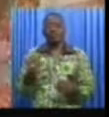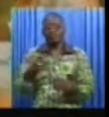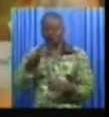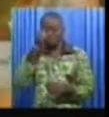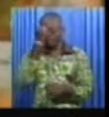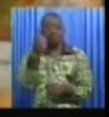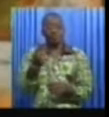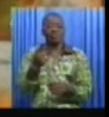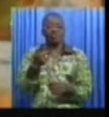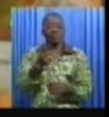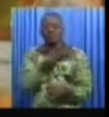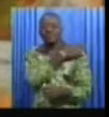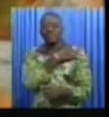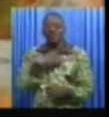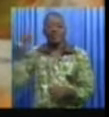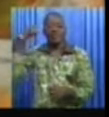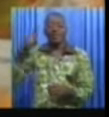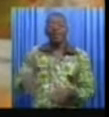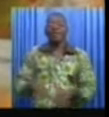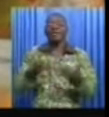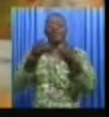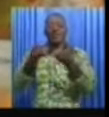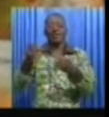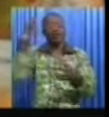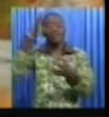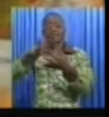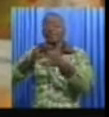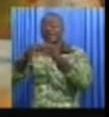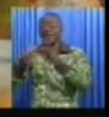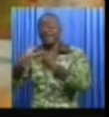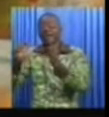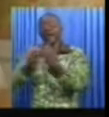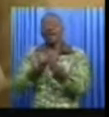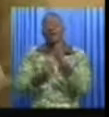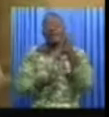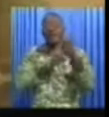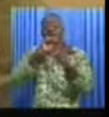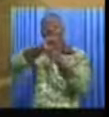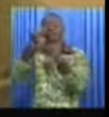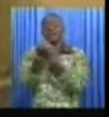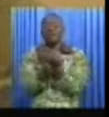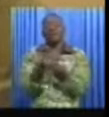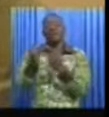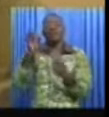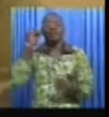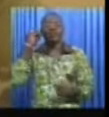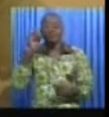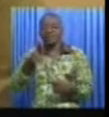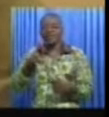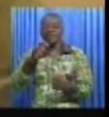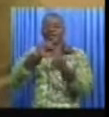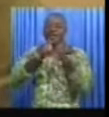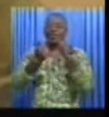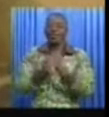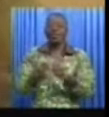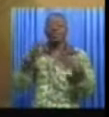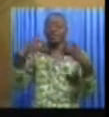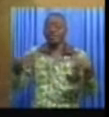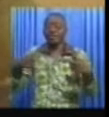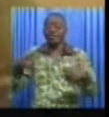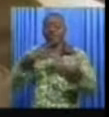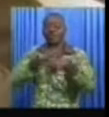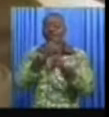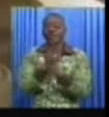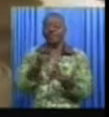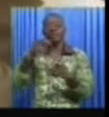problème de route, d'autres difficultés relatives à la cohabitation avec les sociétés minières et aux problèmes d'écoulement des produits